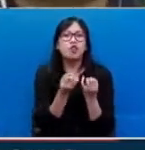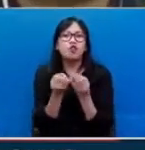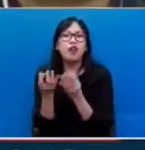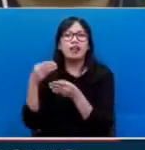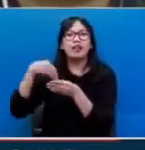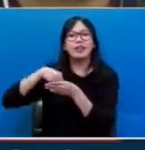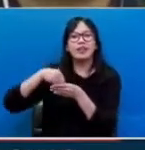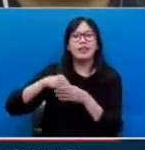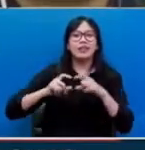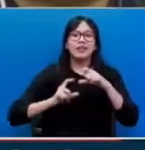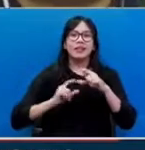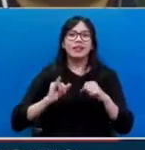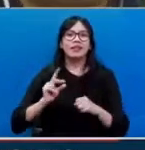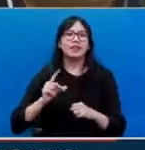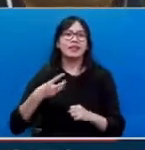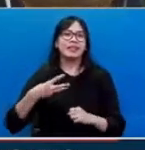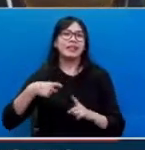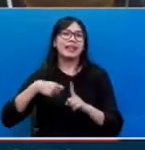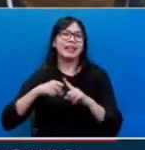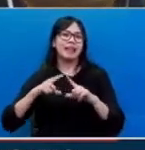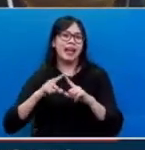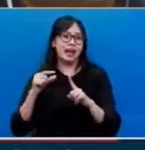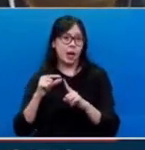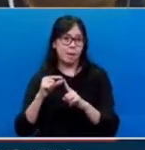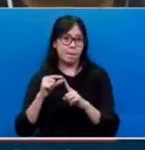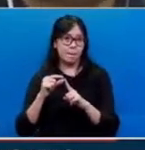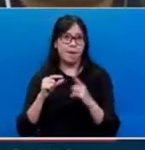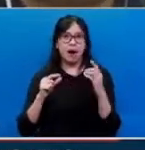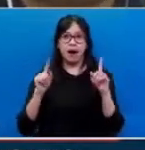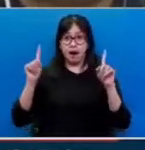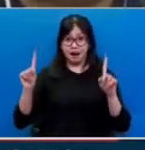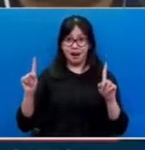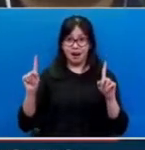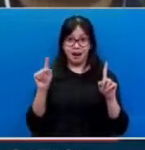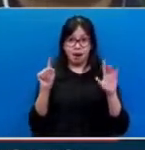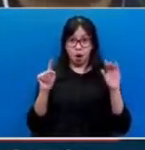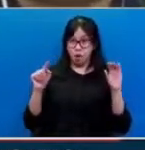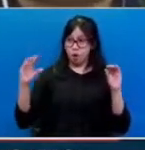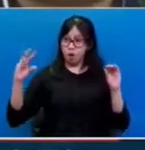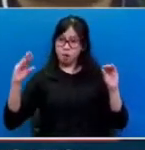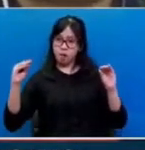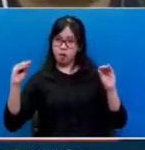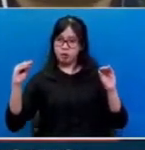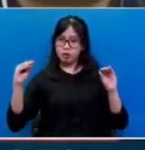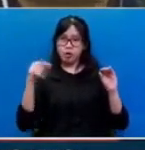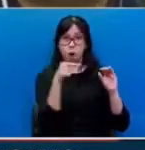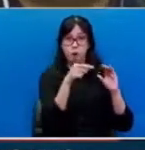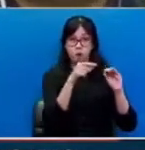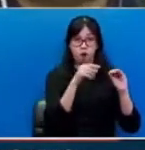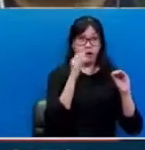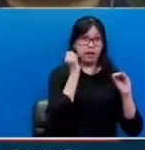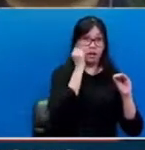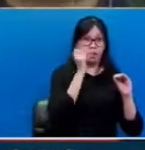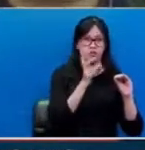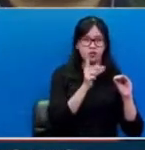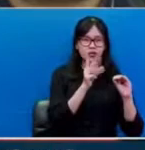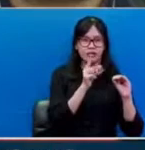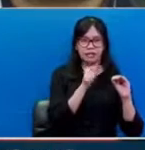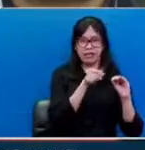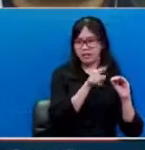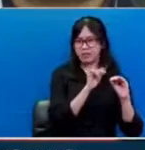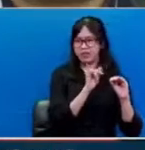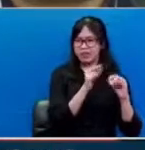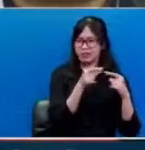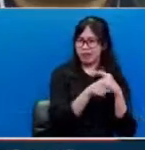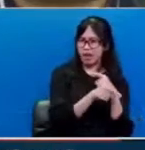berdasarkan penjelasan Itu Memang agak agak agak apa ya agak E saya sendiri agak ragu Yain apa